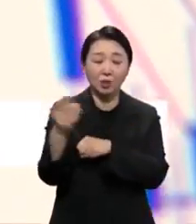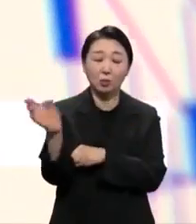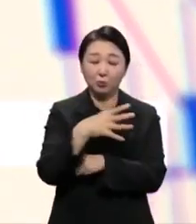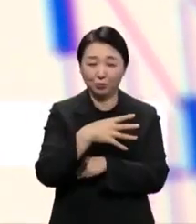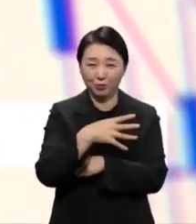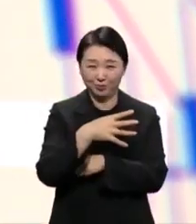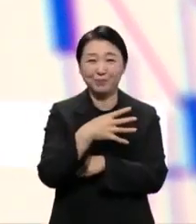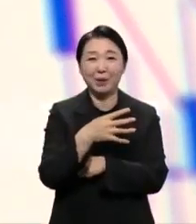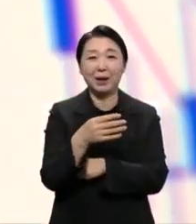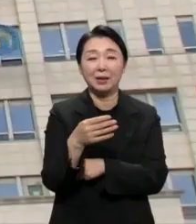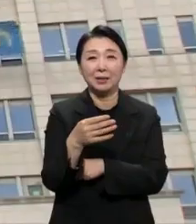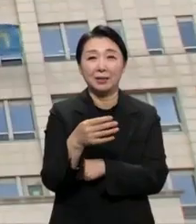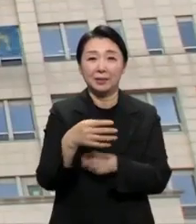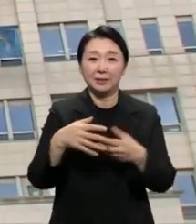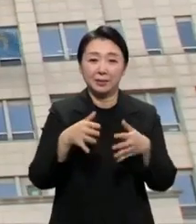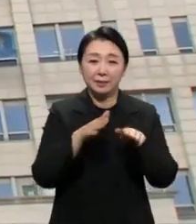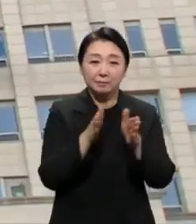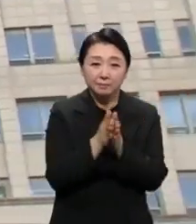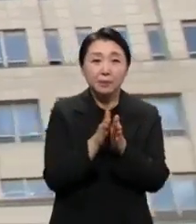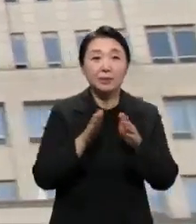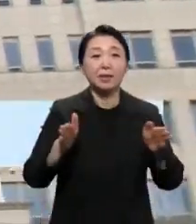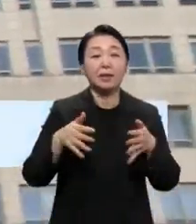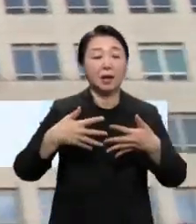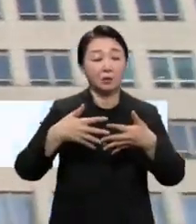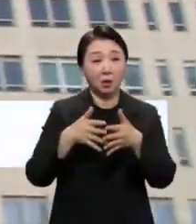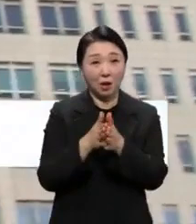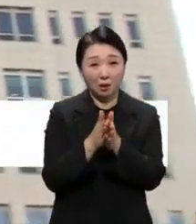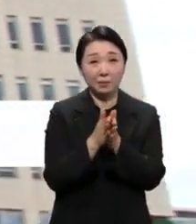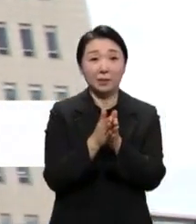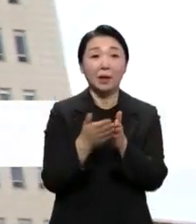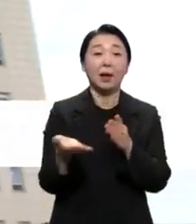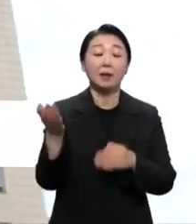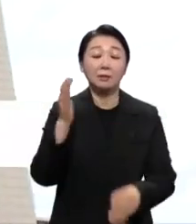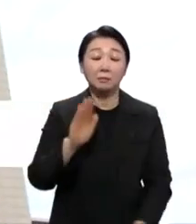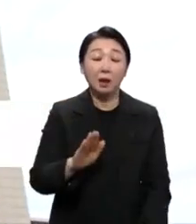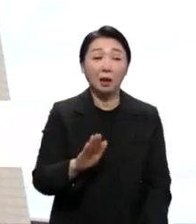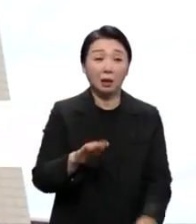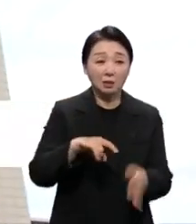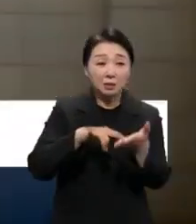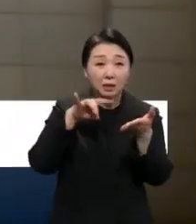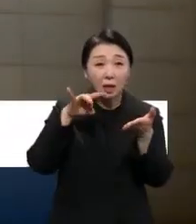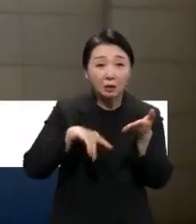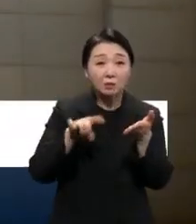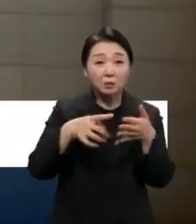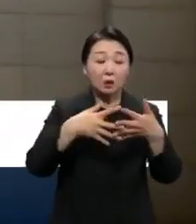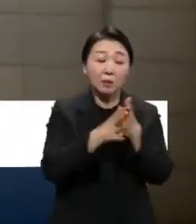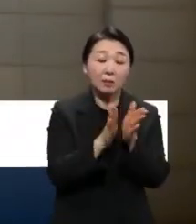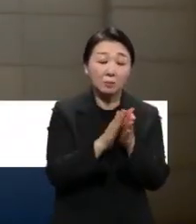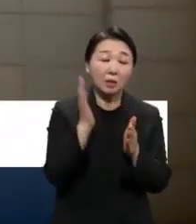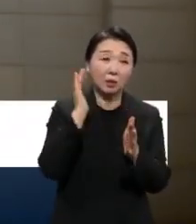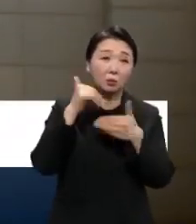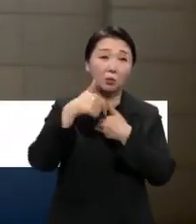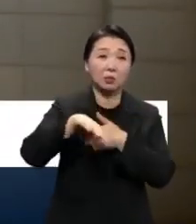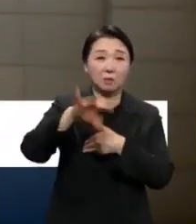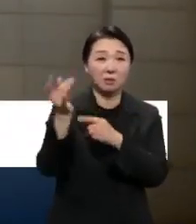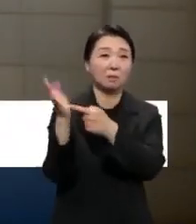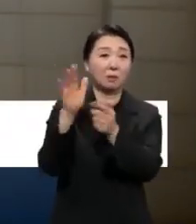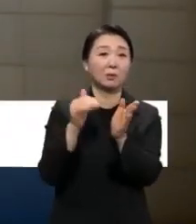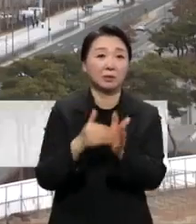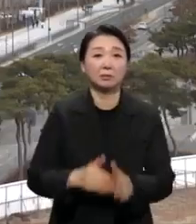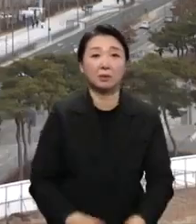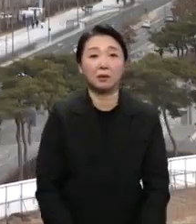합의했습니다. 그런데 세금을 관리하는 정부가 아니라 대통령실에서 폐지 발표가 먼저 나온